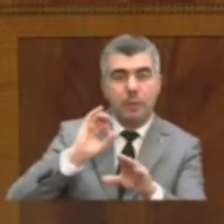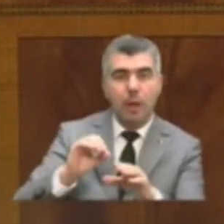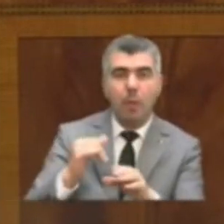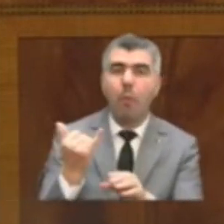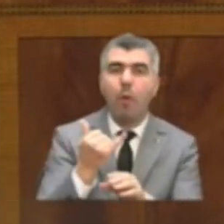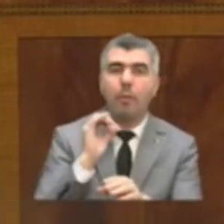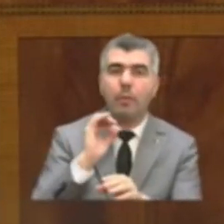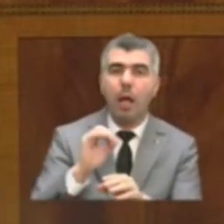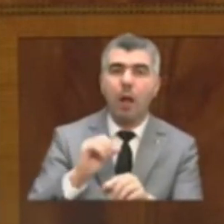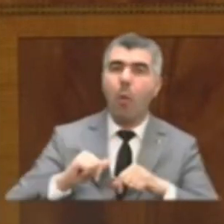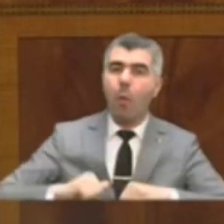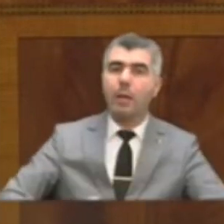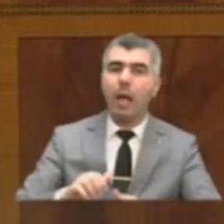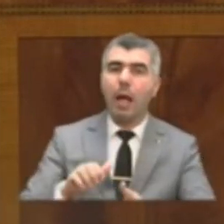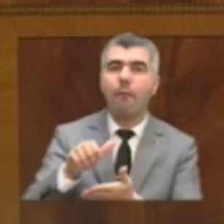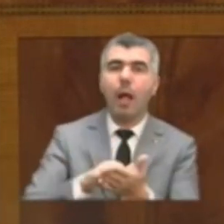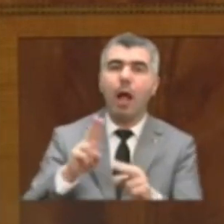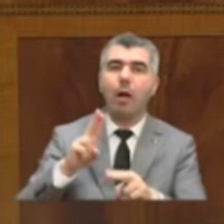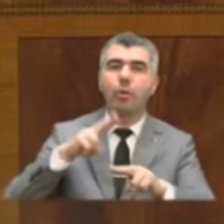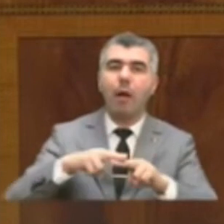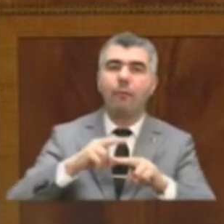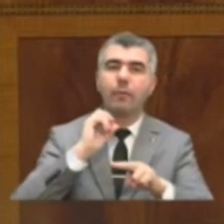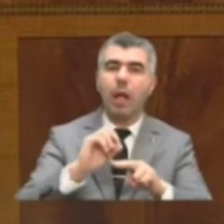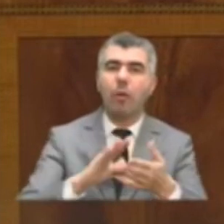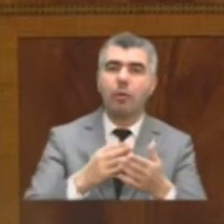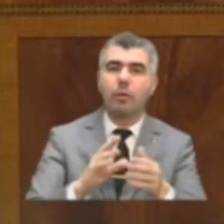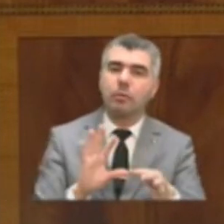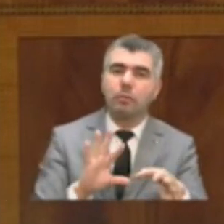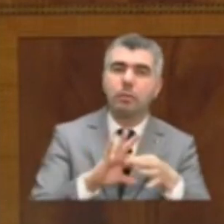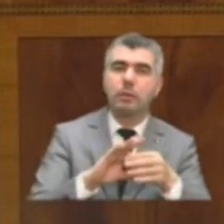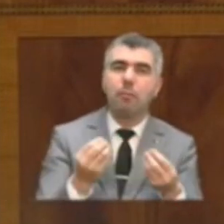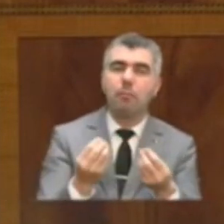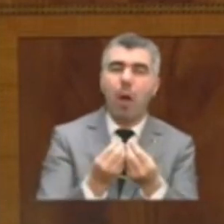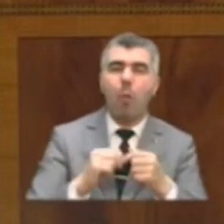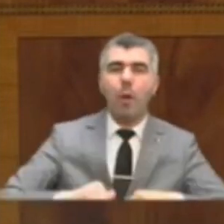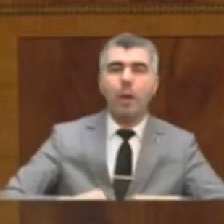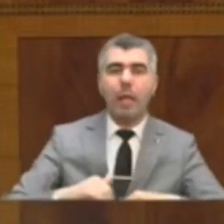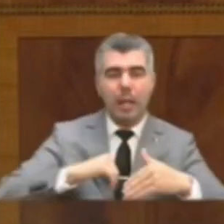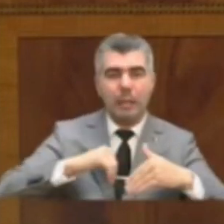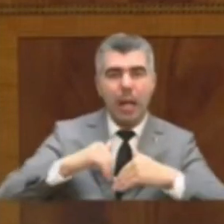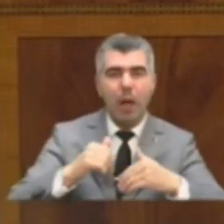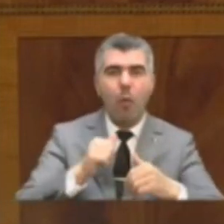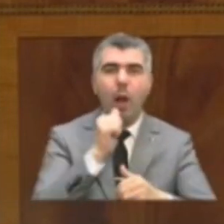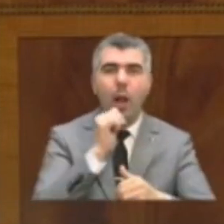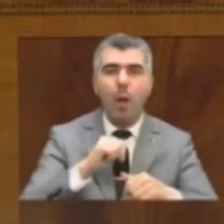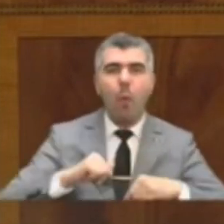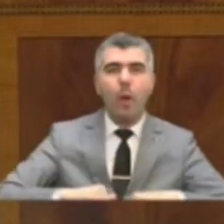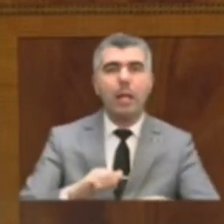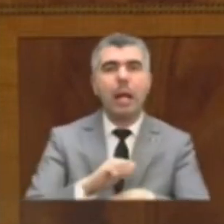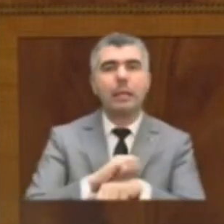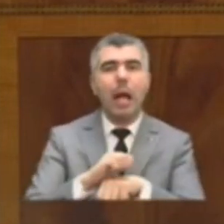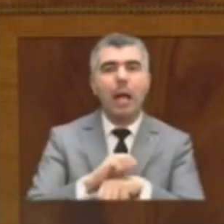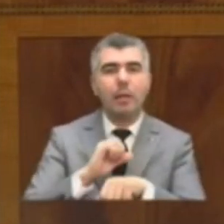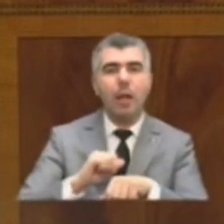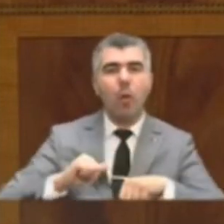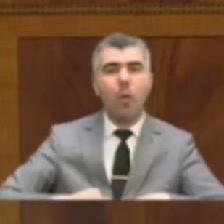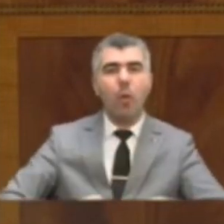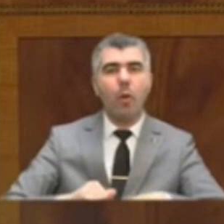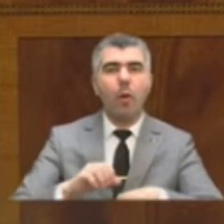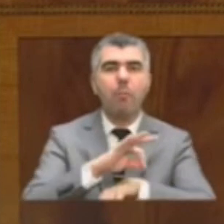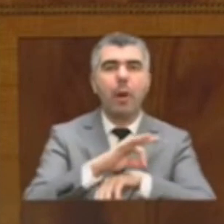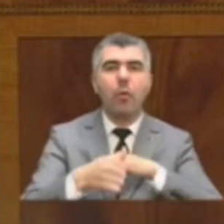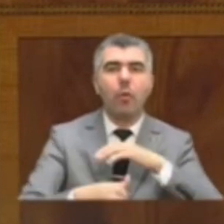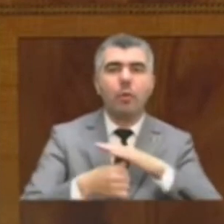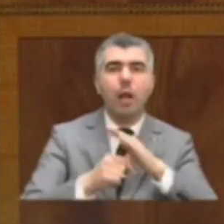مشروع مفوض في إطار تعاقدي مع وزارة التجهيز والماء ووزارة الداخلية والمكتب الوطني للماء الصالح